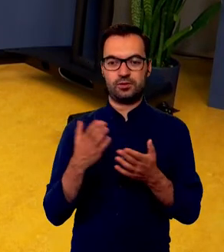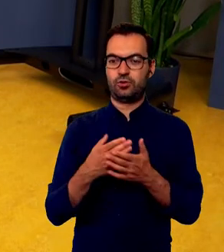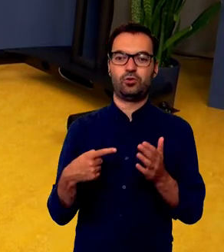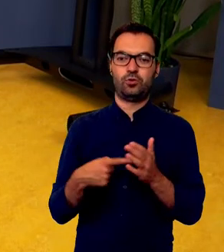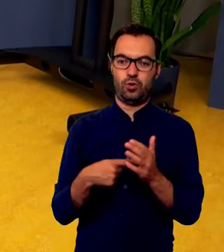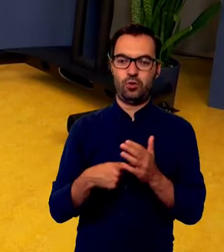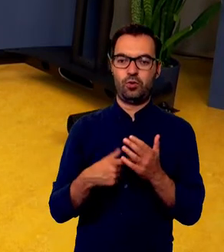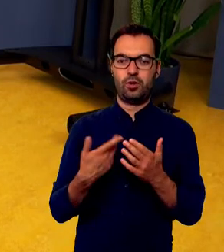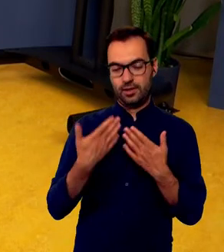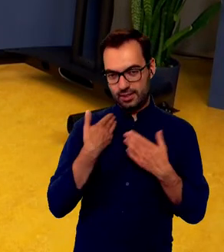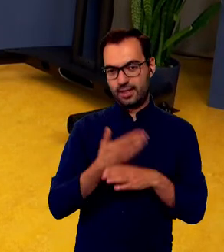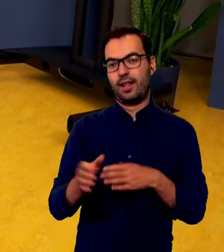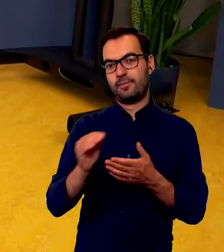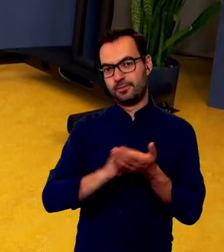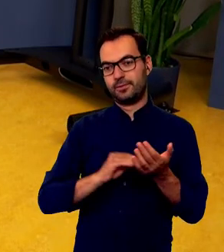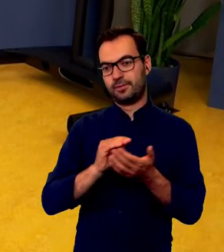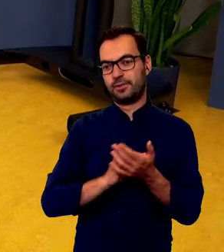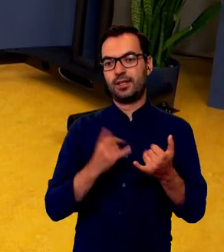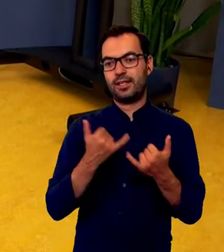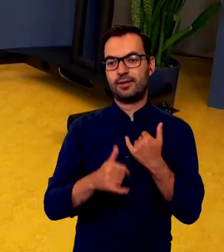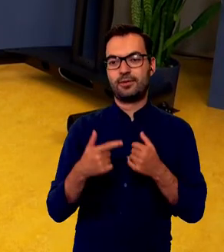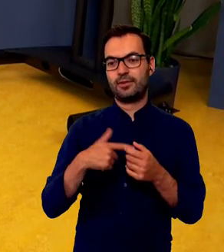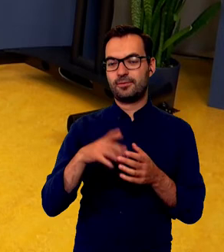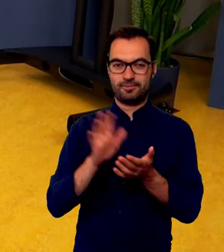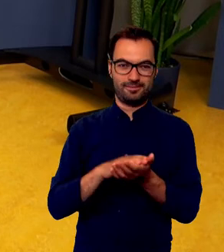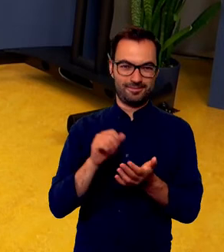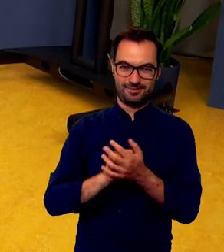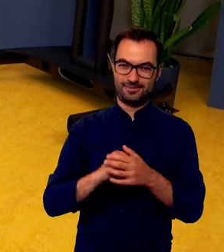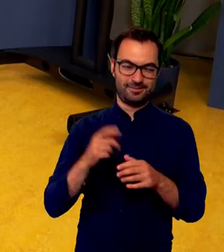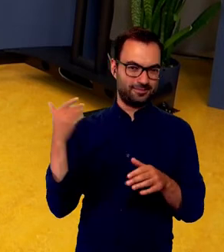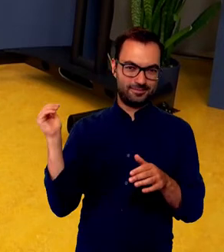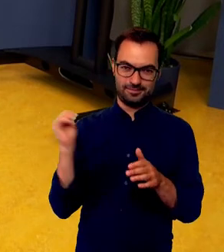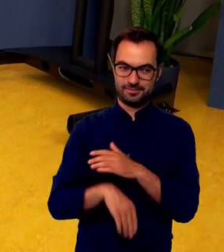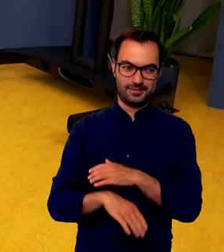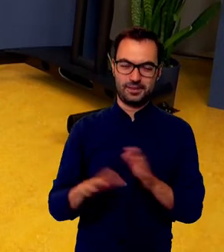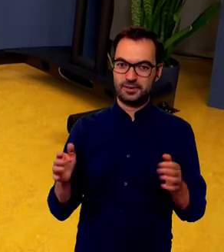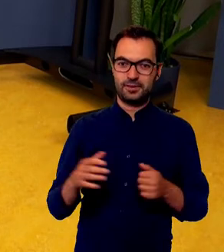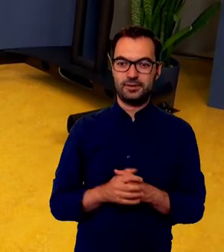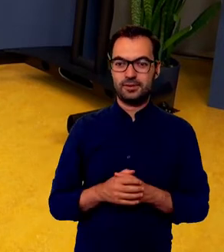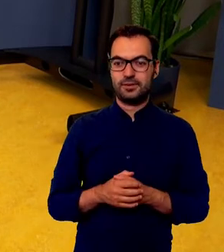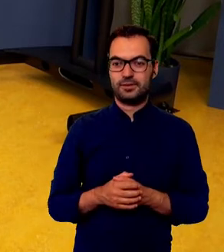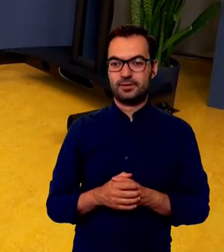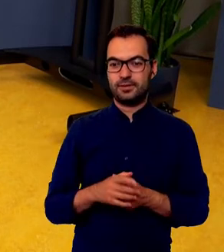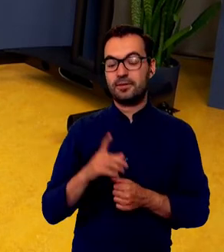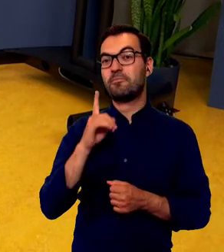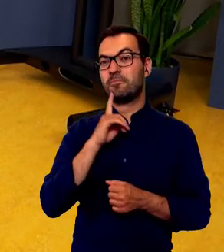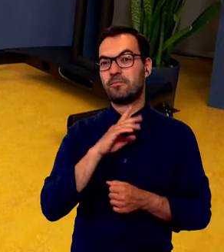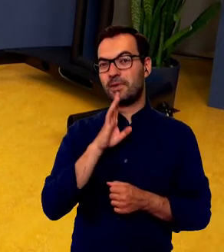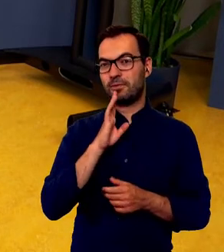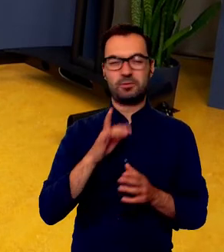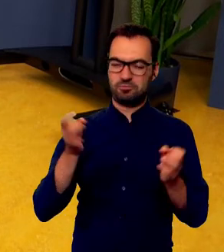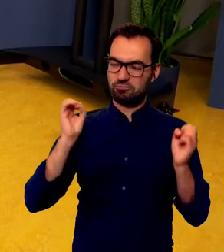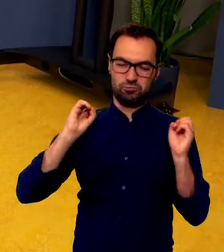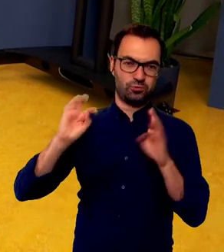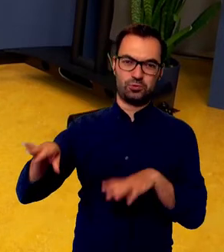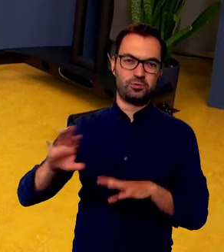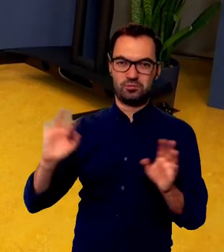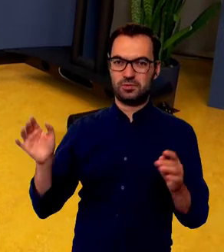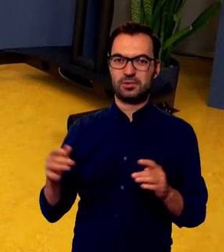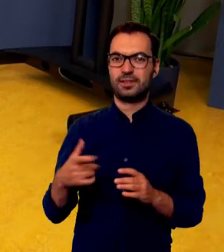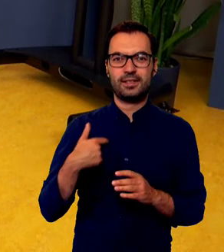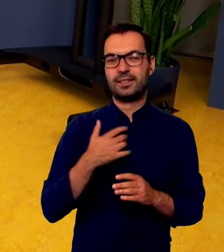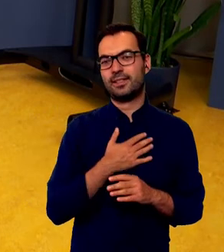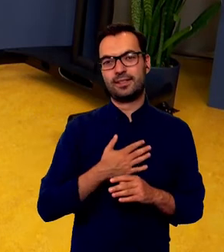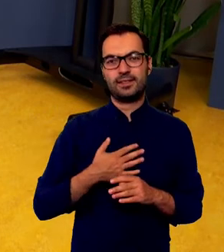to powoduje, że piszę dalej, bo gdyby to była porażka, to w tym przypadku prawdopodobnie bym to rzuciła, bo